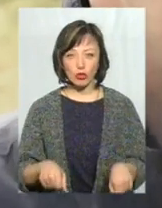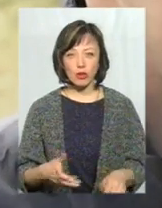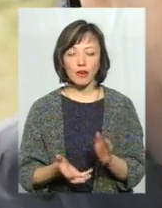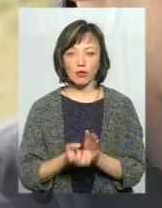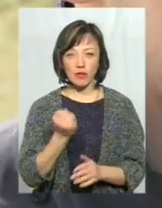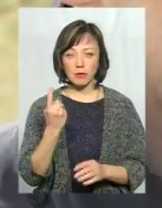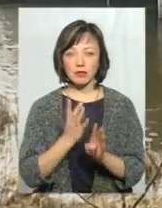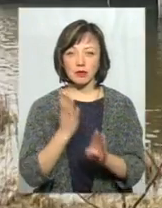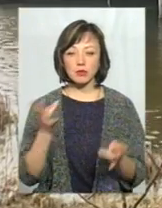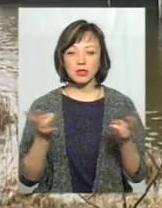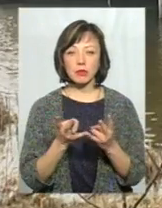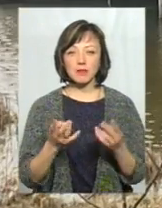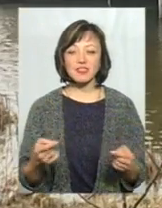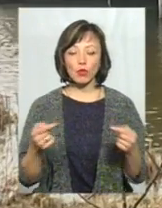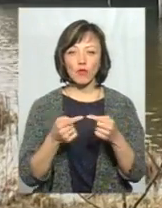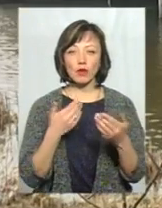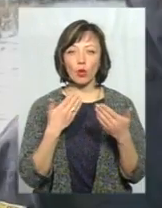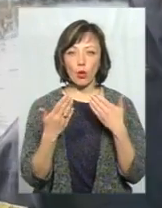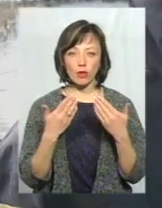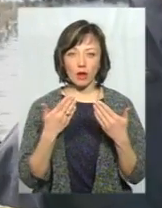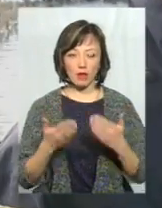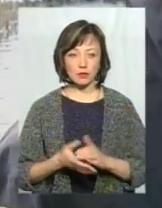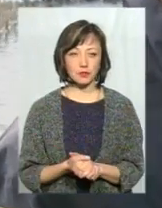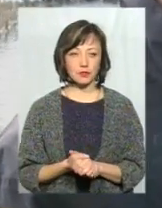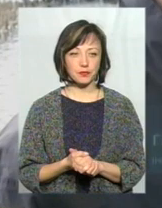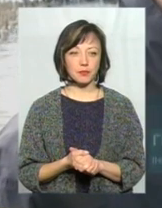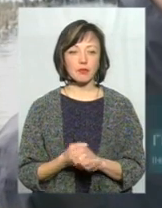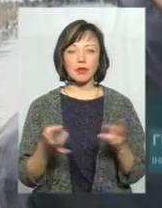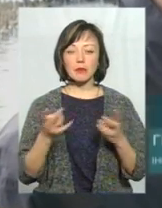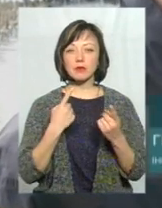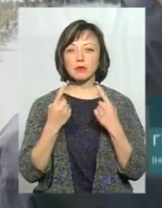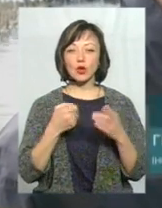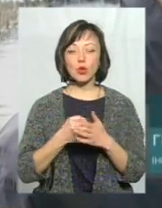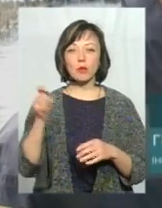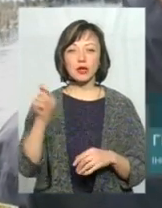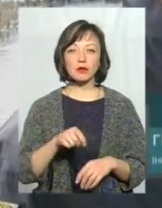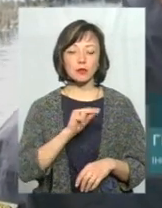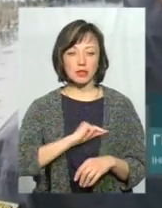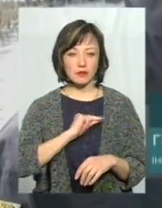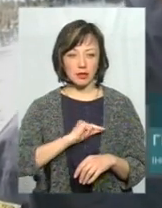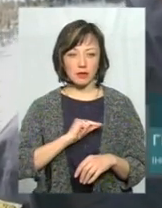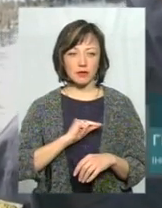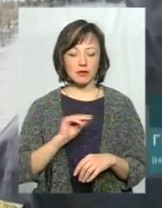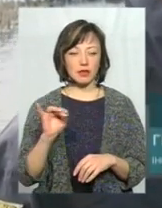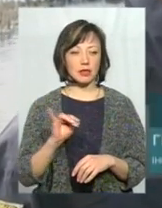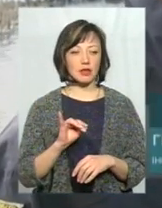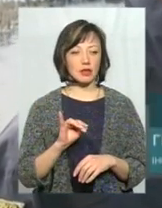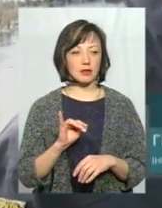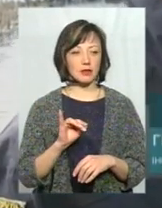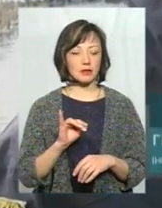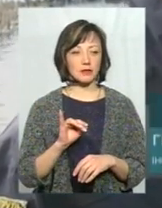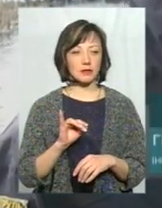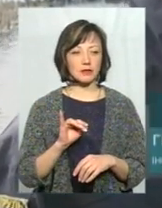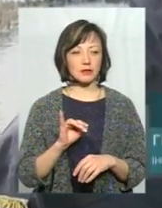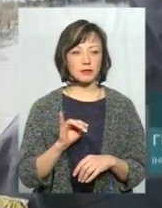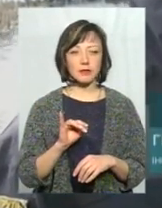врятувати. Насамперед, потрібно встановити з нею контакт. Підтримувати якусь розмову до приїзду працівників. Ну так, але знову ж